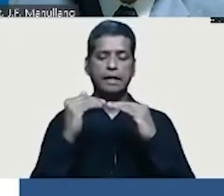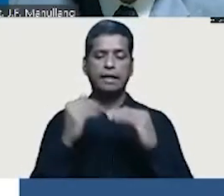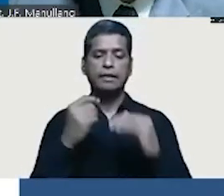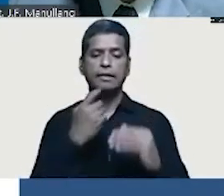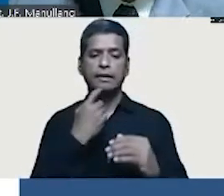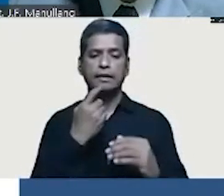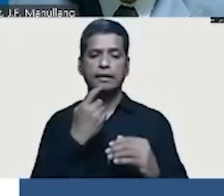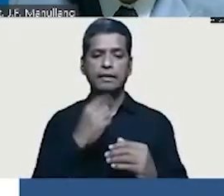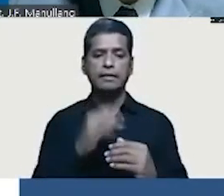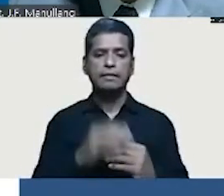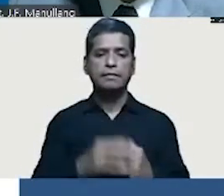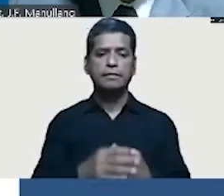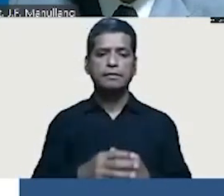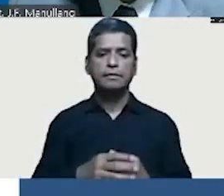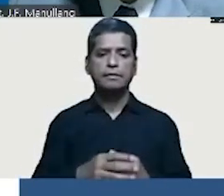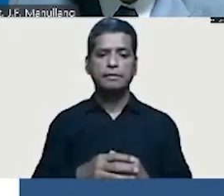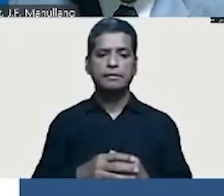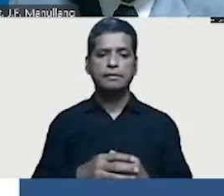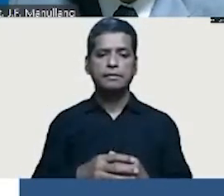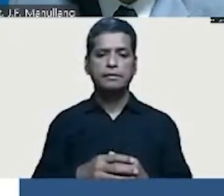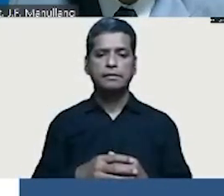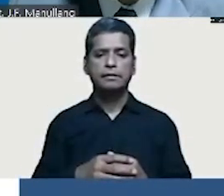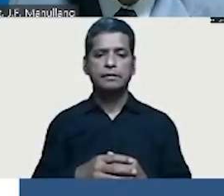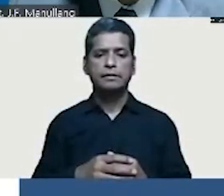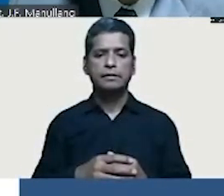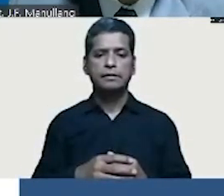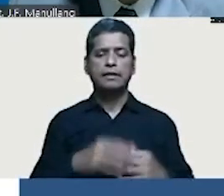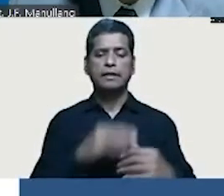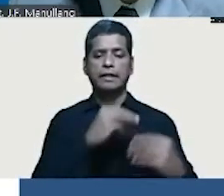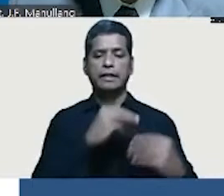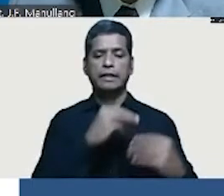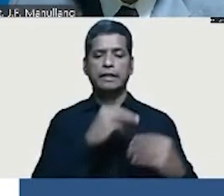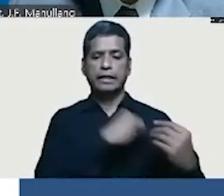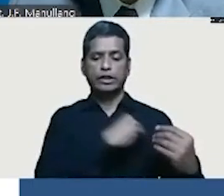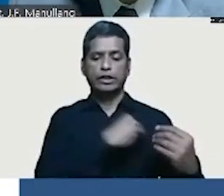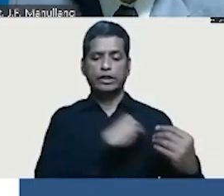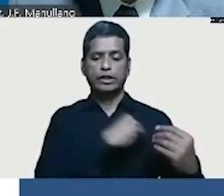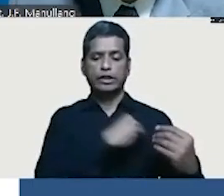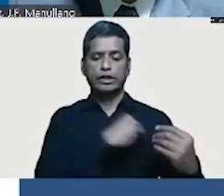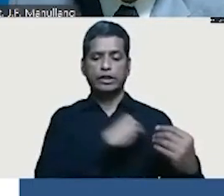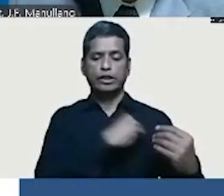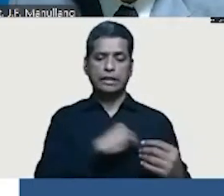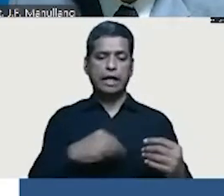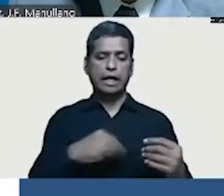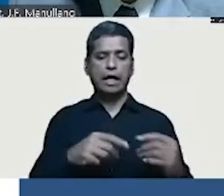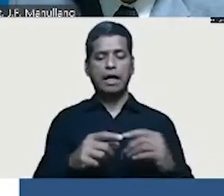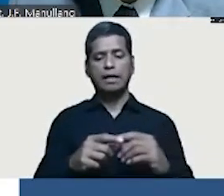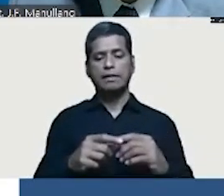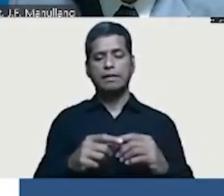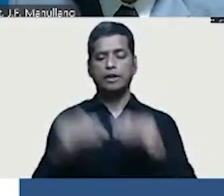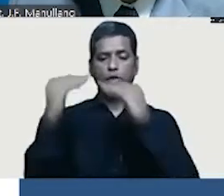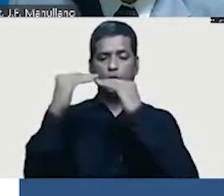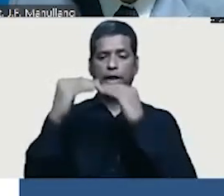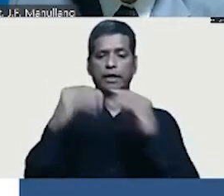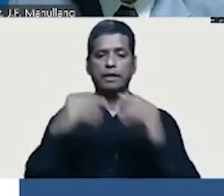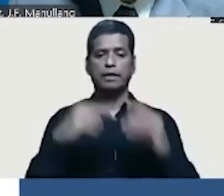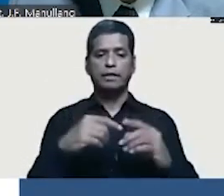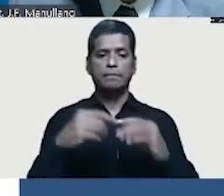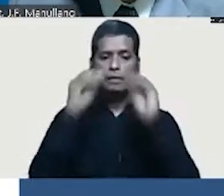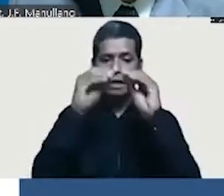raja menjanjikan yaitu kegenapan janji Kristus jadi suaraku kita dapat